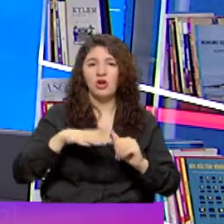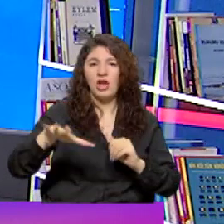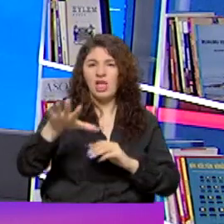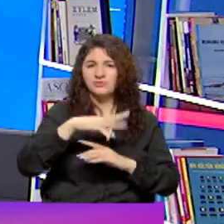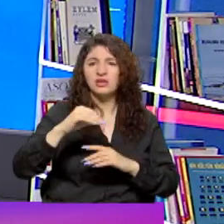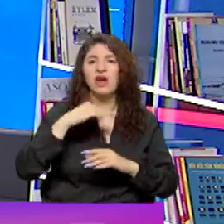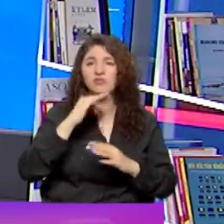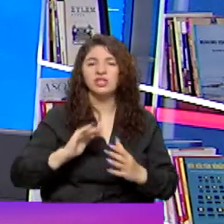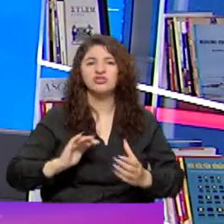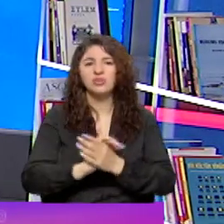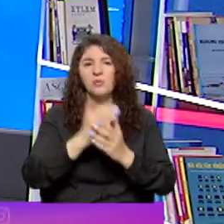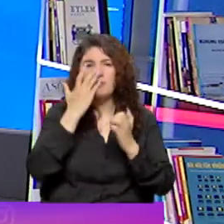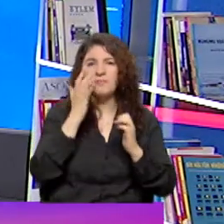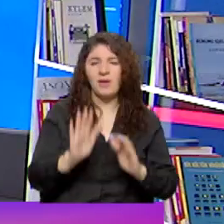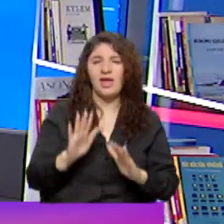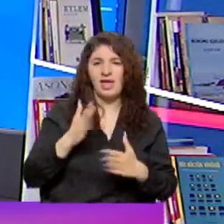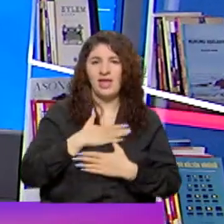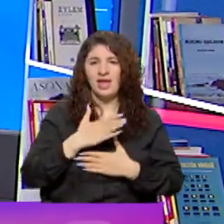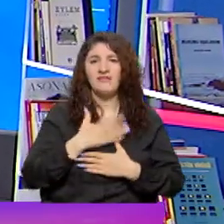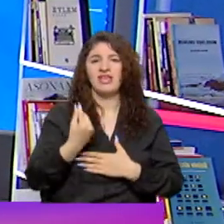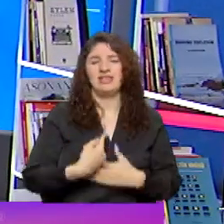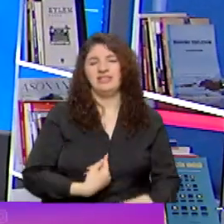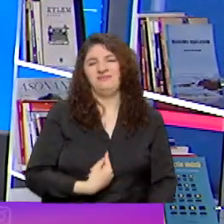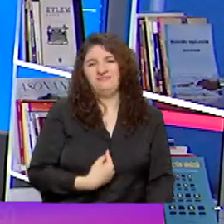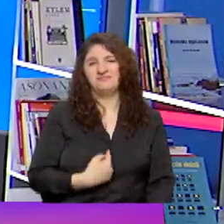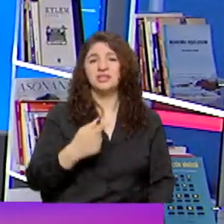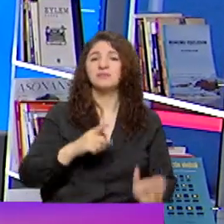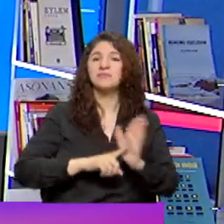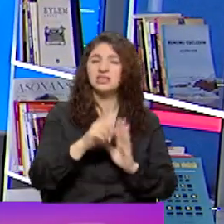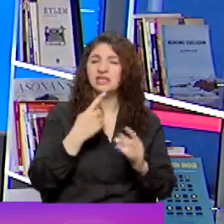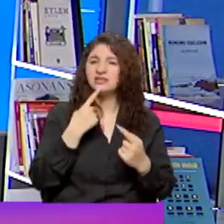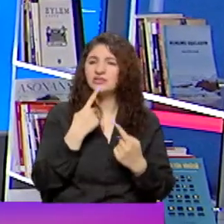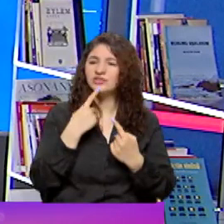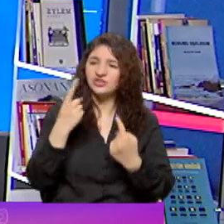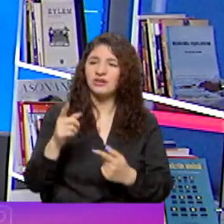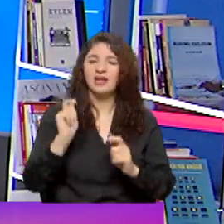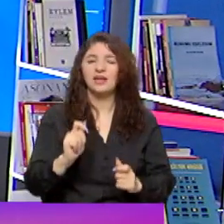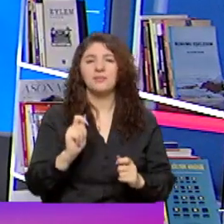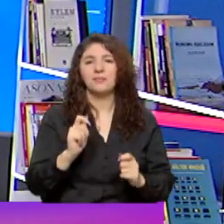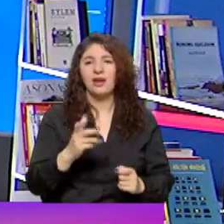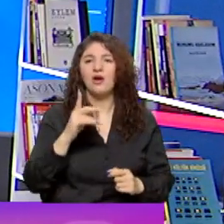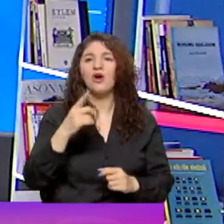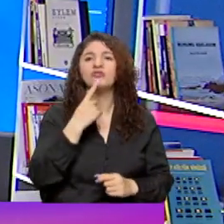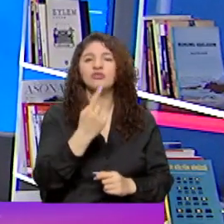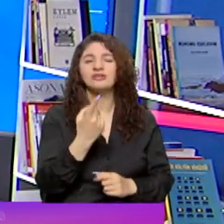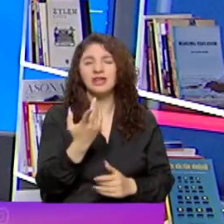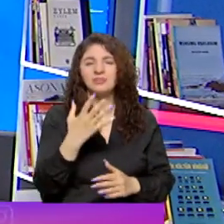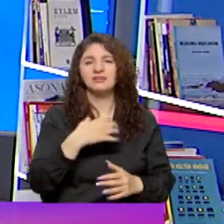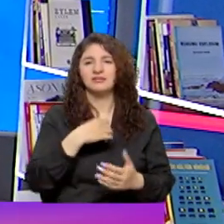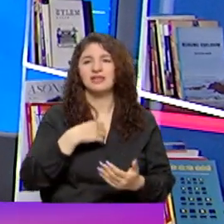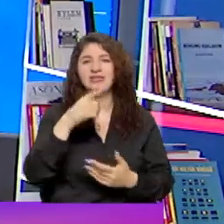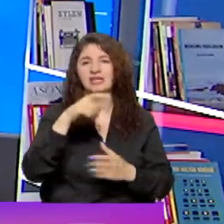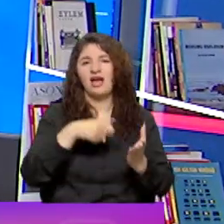sıra Avrupa'dan şampiyonluk beklentilerimi ve iyi dileklerimi başladı temennisinde bulunduğum o sözlerini de